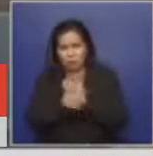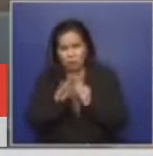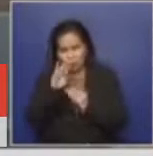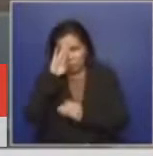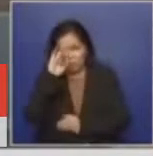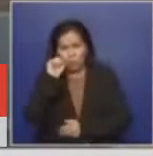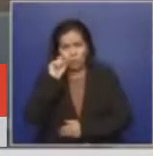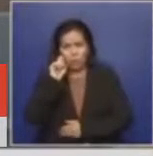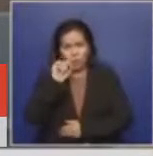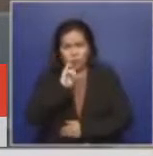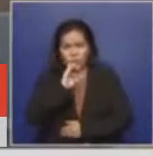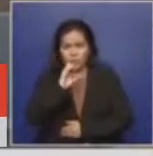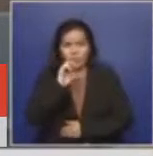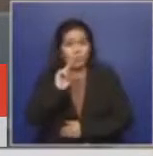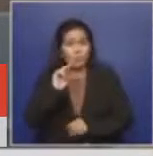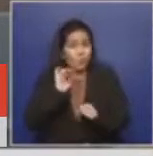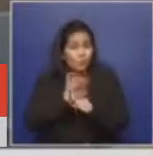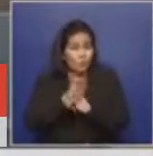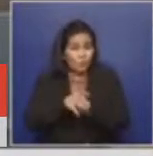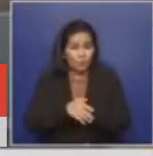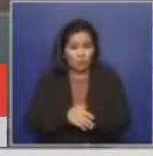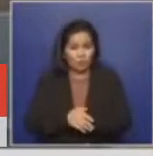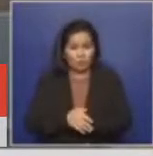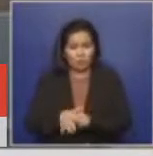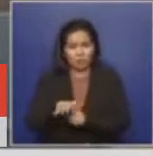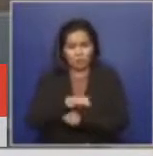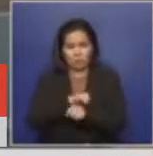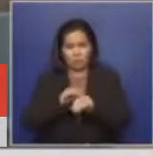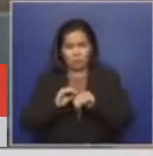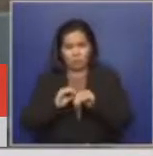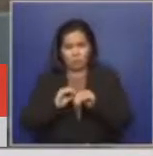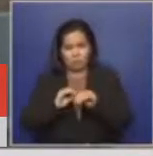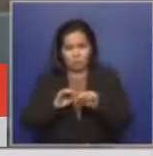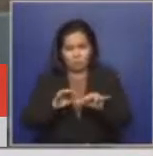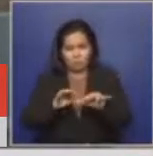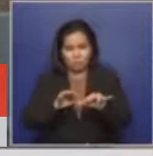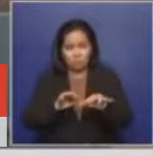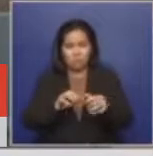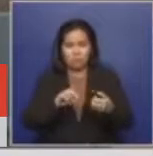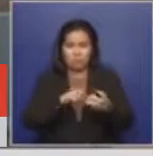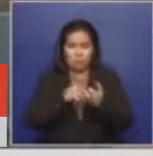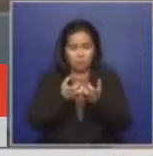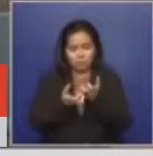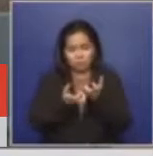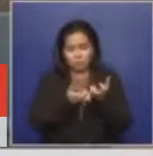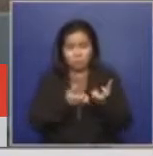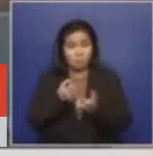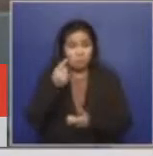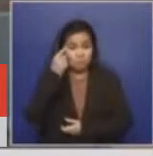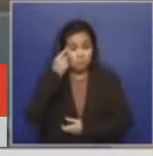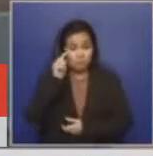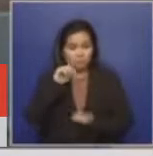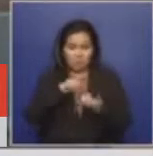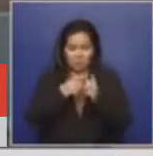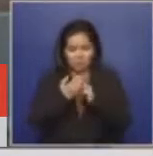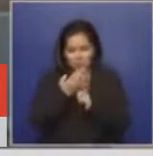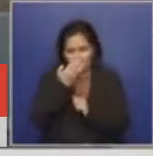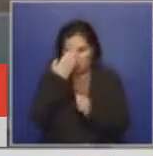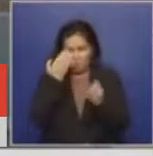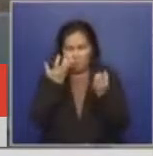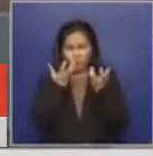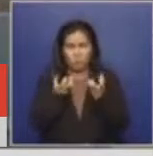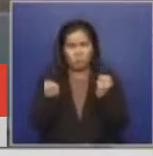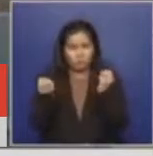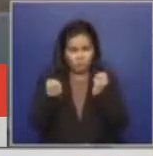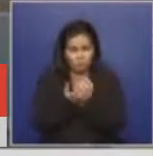ม่มีโควิดนะครับถ้ามีโควิดแล้วที่ระบาดหนักแล้วเนี่ยผมคิดว่าคงเป็นวิกฤตที่เตียงก็ค